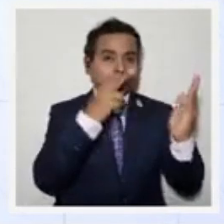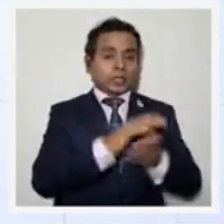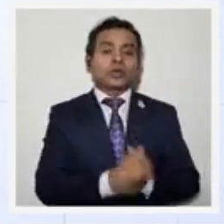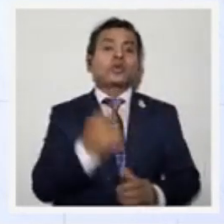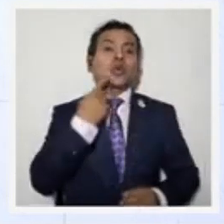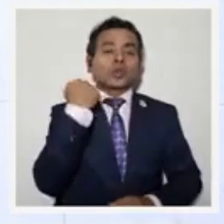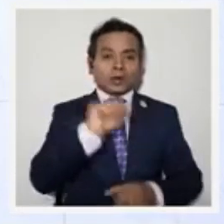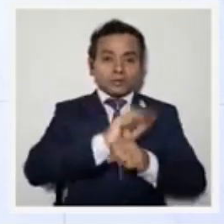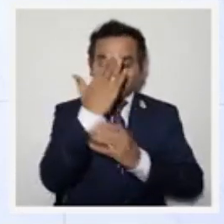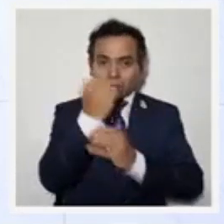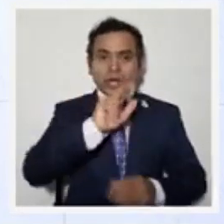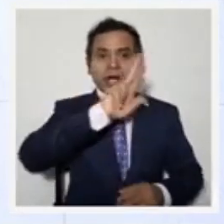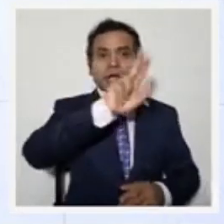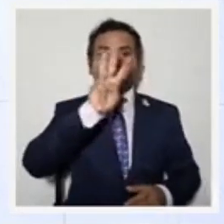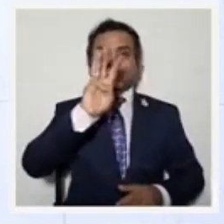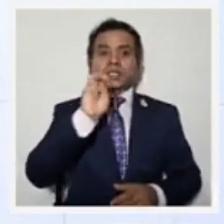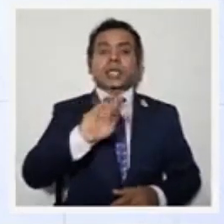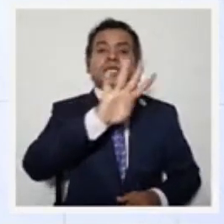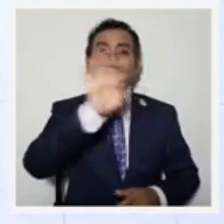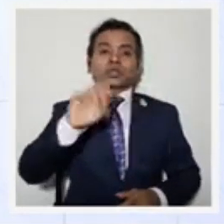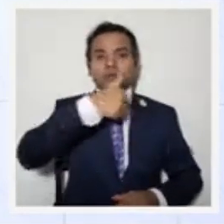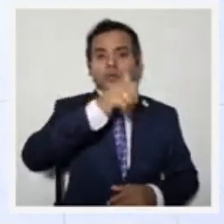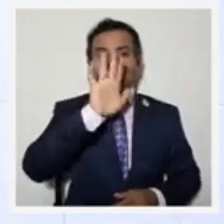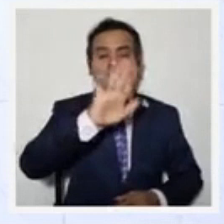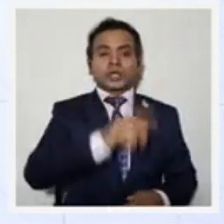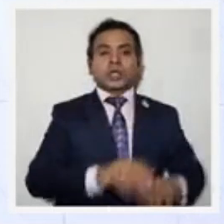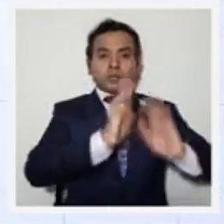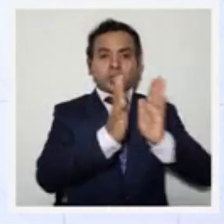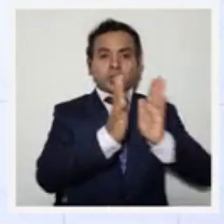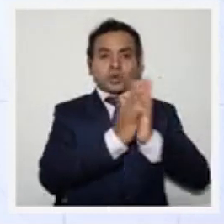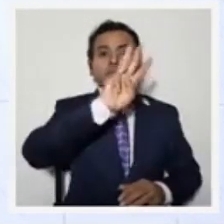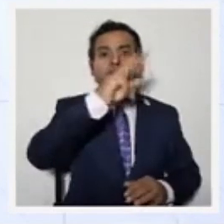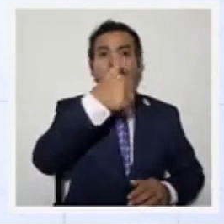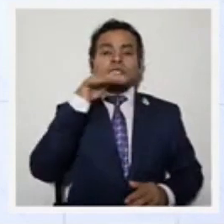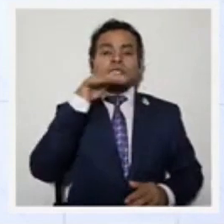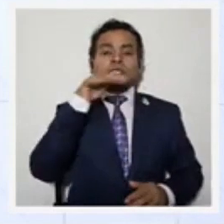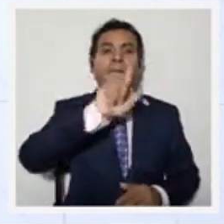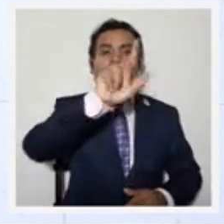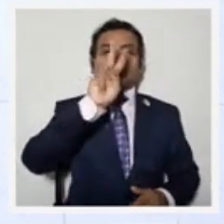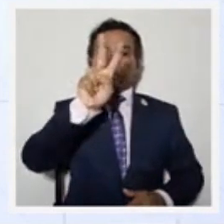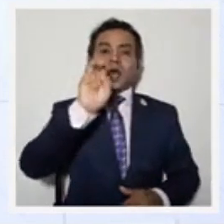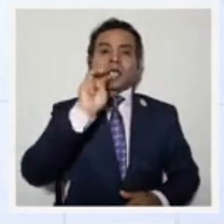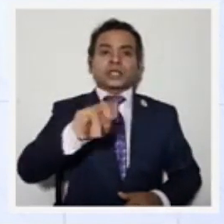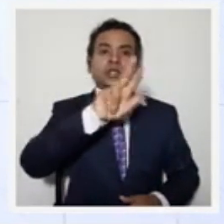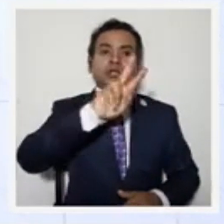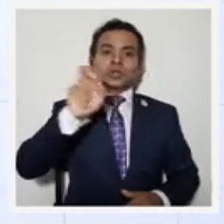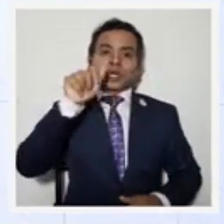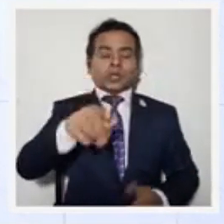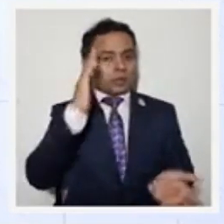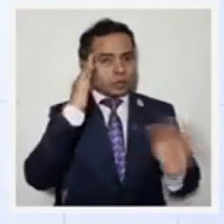বিশ্ব পরিস্থিতি, যেটা আমরা সিচুয়েশন রিপোর্ট WHO সিচুয়েশন রিপোর্ট 7 মে থেকে সংগ্রহ করেছি, শনাক্ত 24